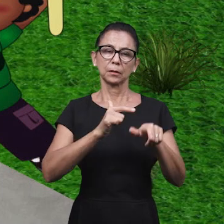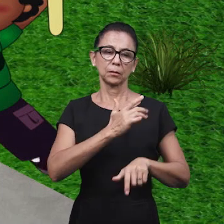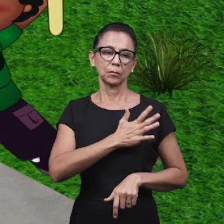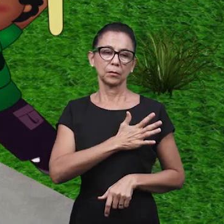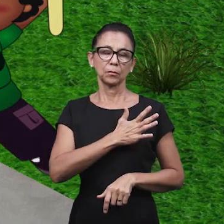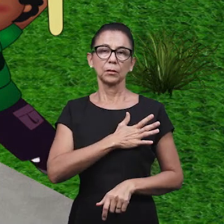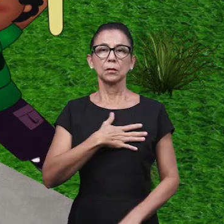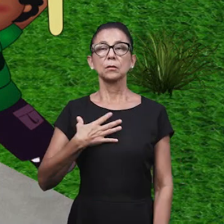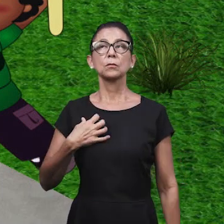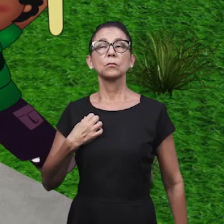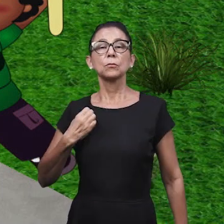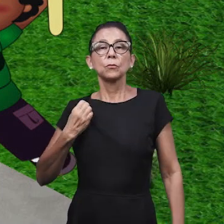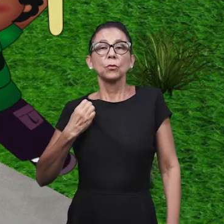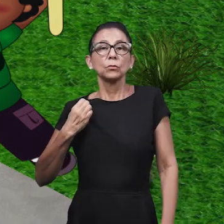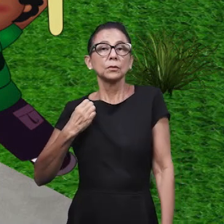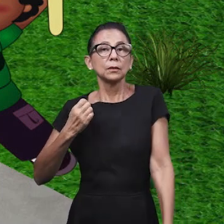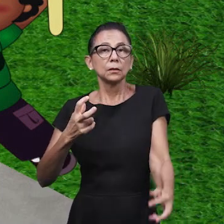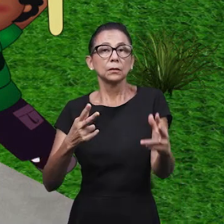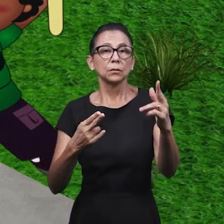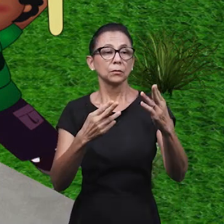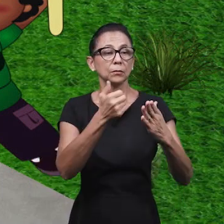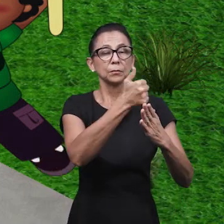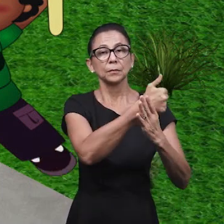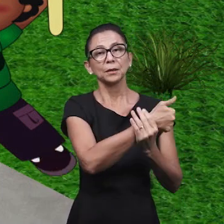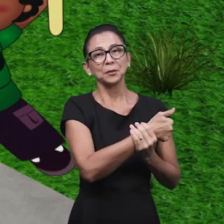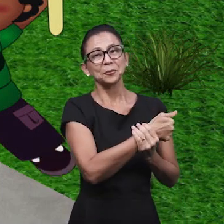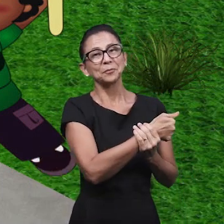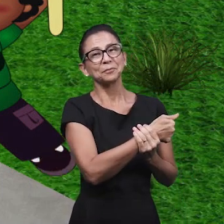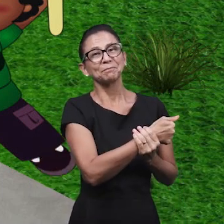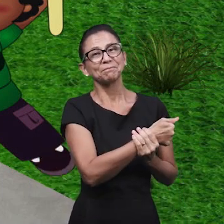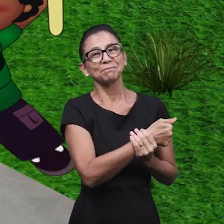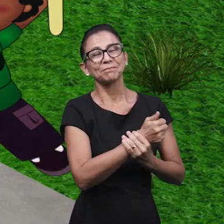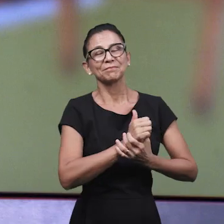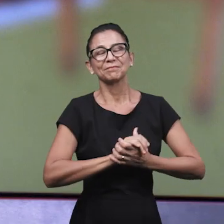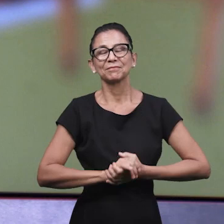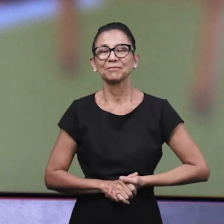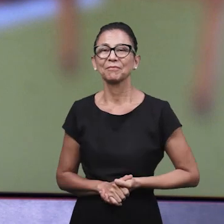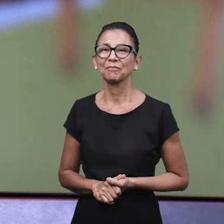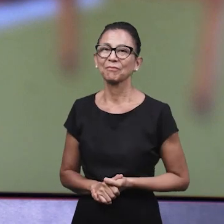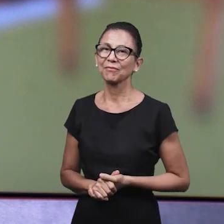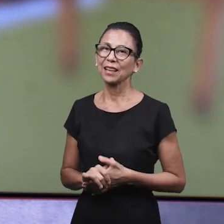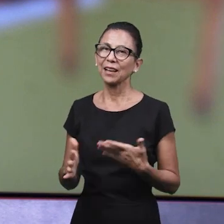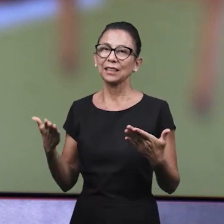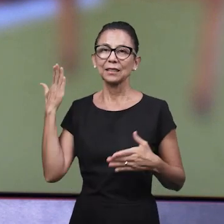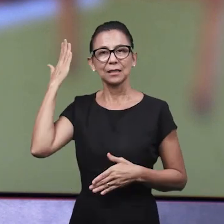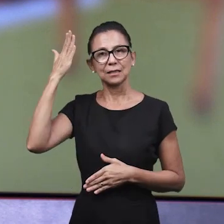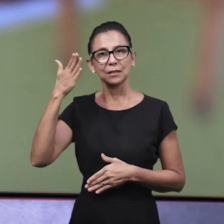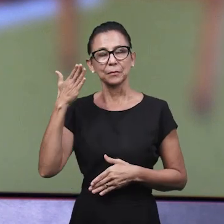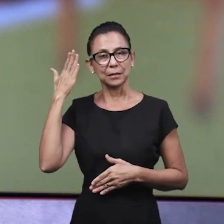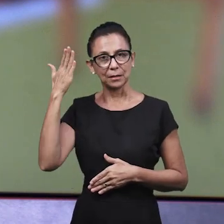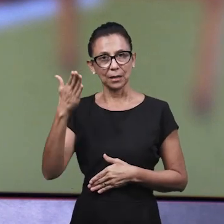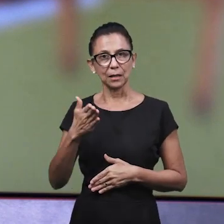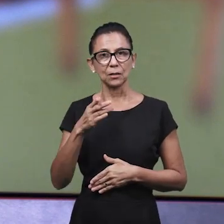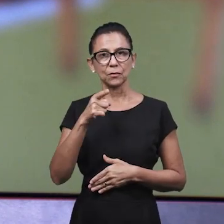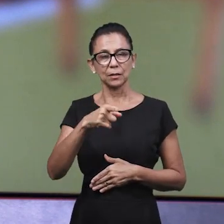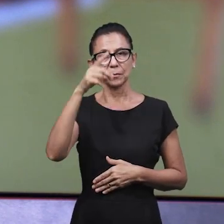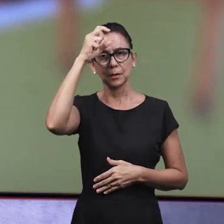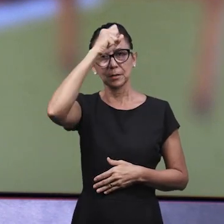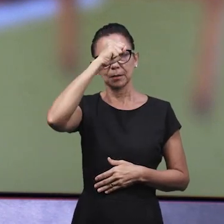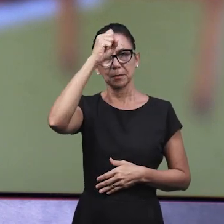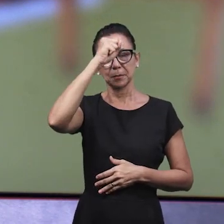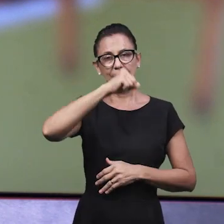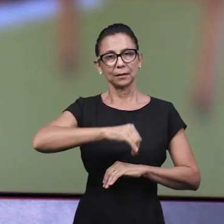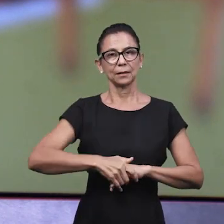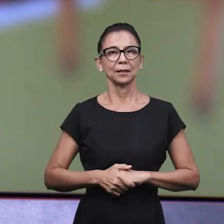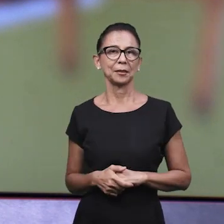donc être toujours prêt à travailler, avoir un cœur volontaire comme était le cœur d'Abraham. Que cette parole puisse être une bénédiction dans notre